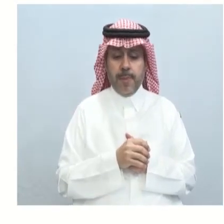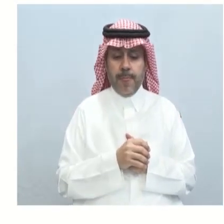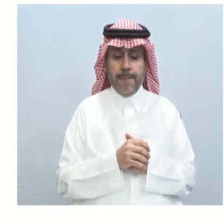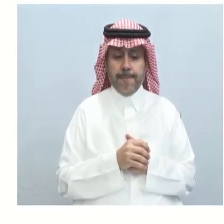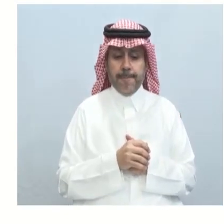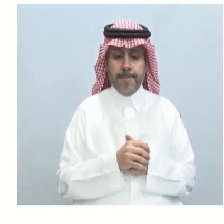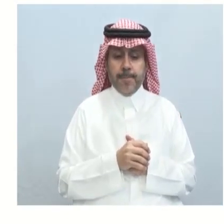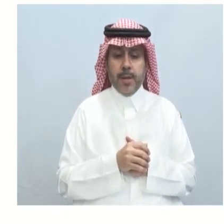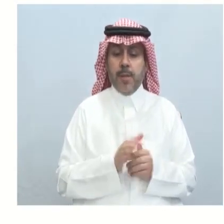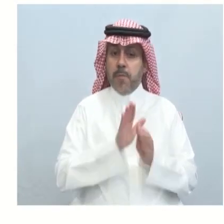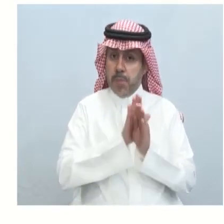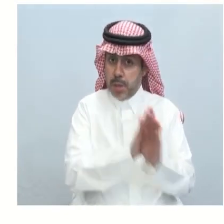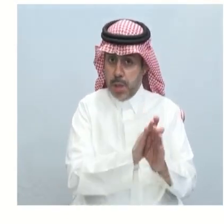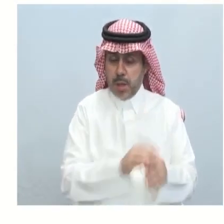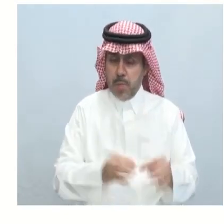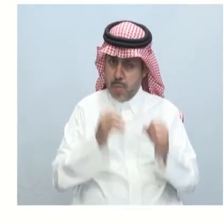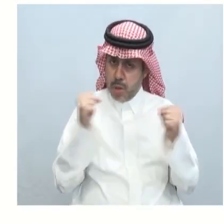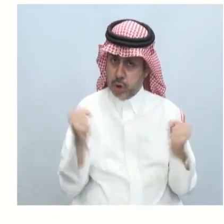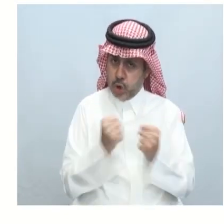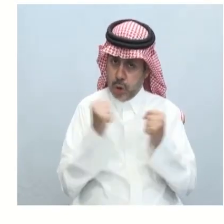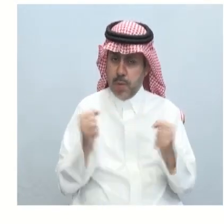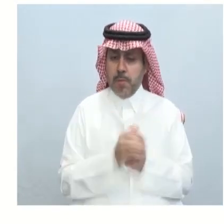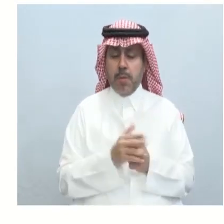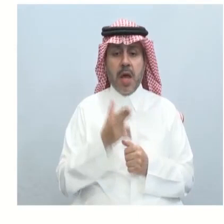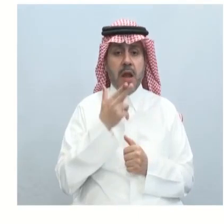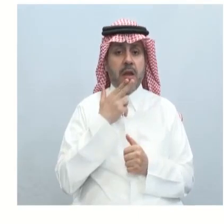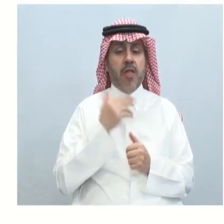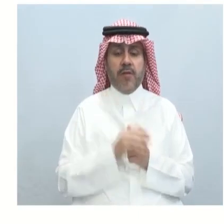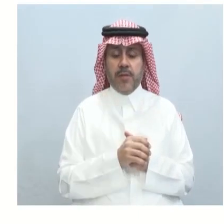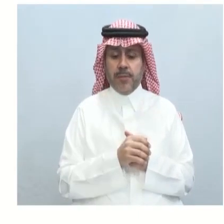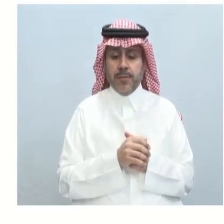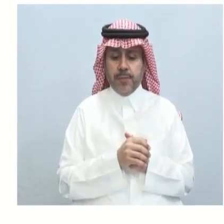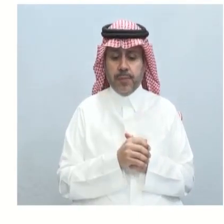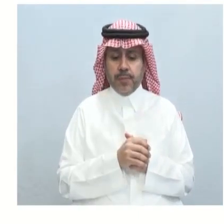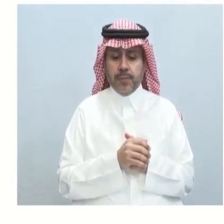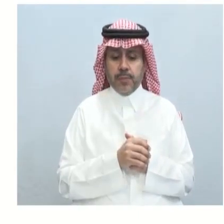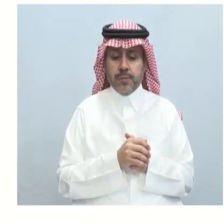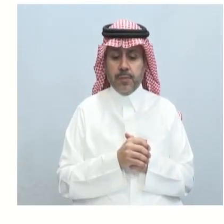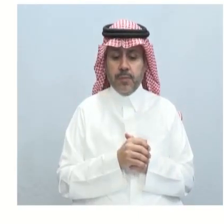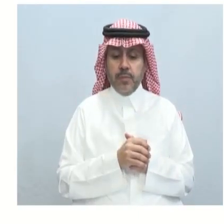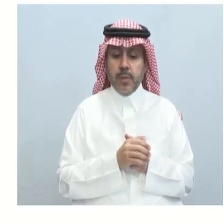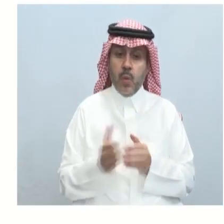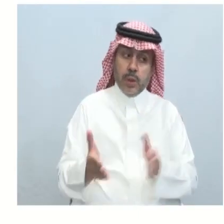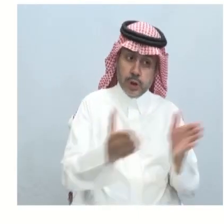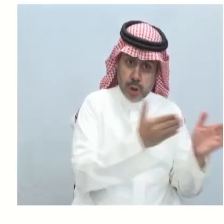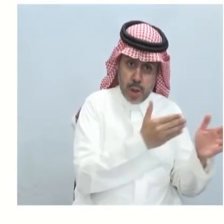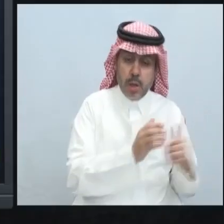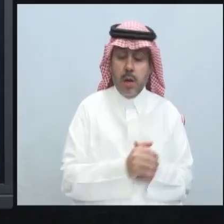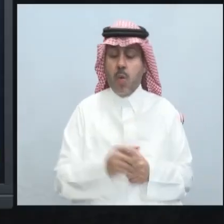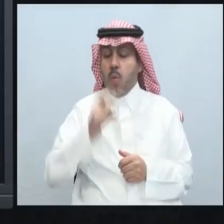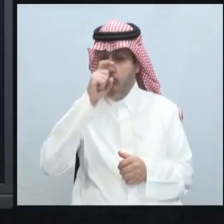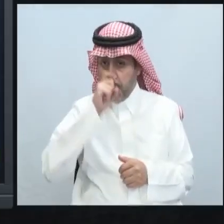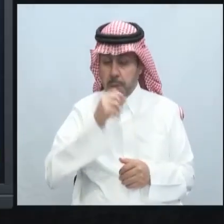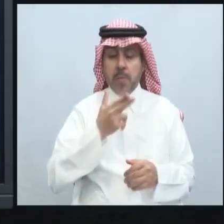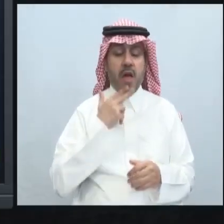وسلم بعنايته واهتمامه بموضوع ماذا النظافه وقد دعا اليه وحثنا